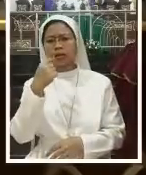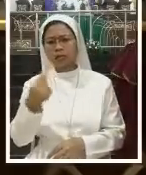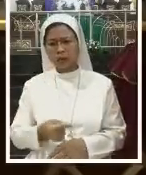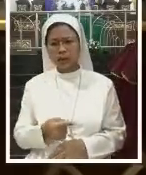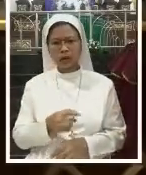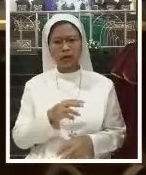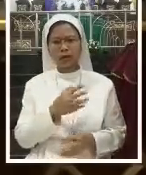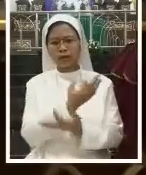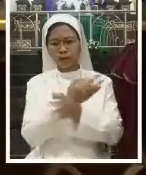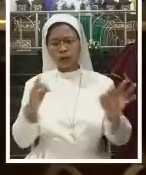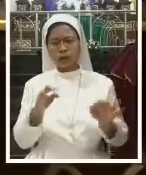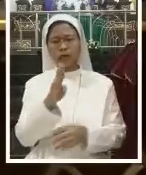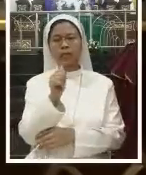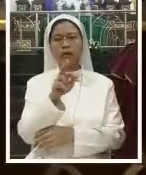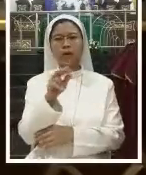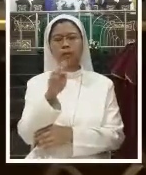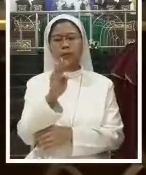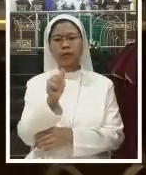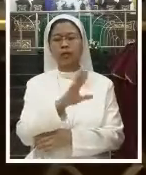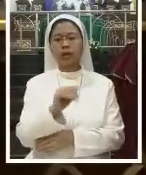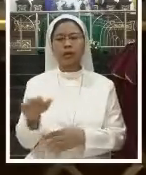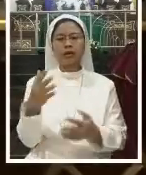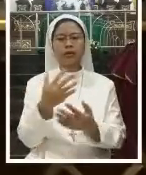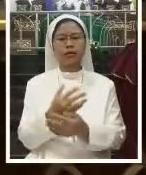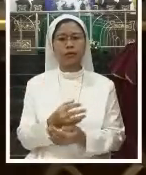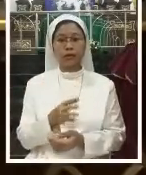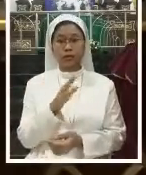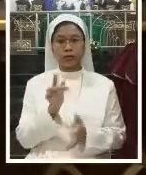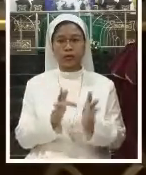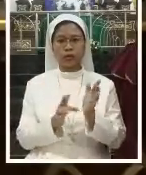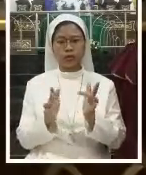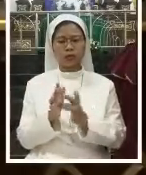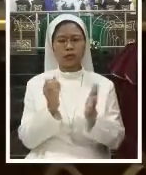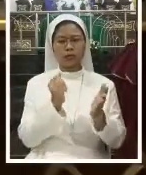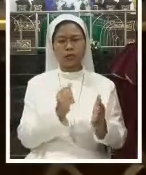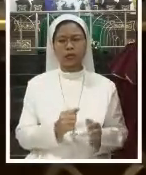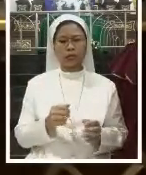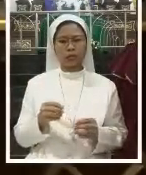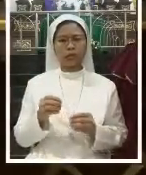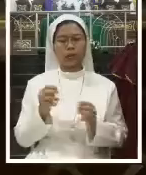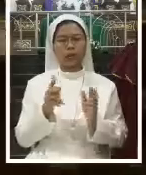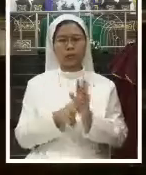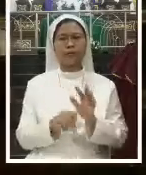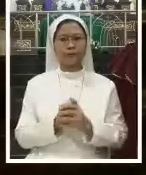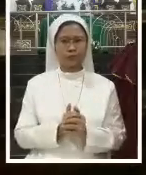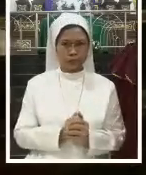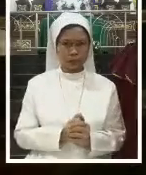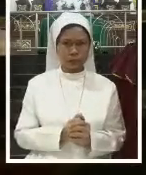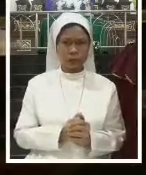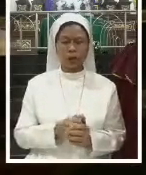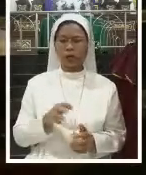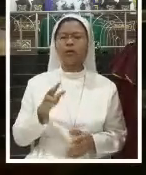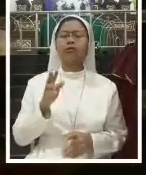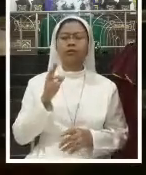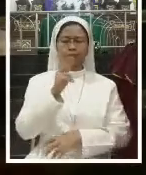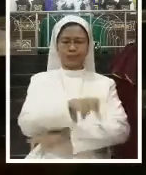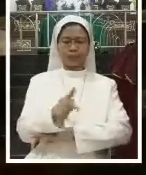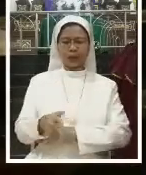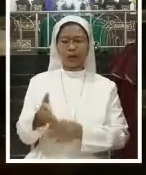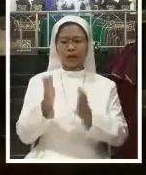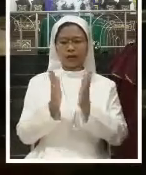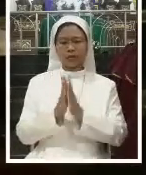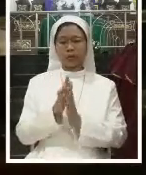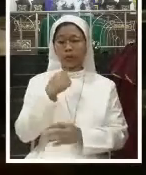Jesus. Nagsimbag sa inda ang gobernador. Si Isay, sa duwa, ang buot nindong butasan ko sa